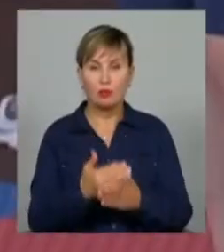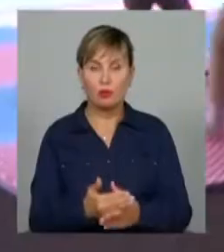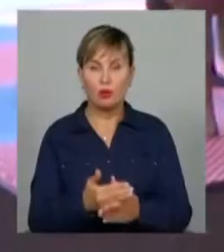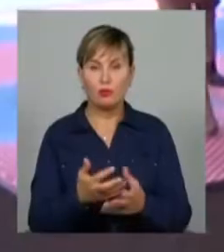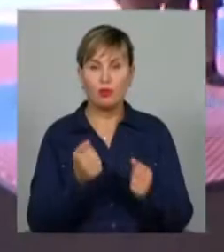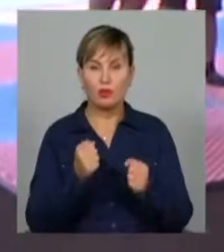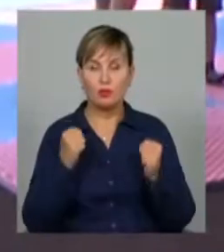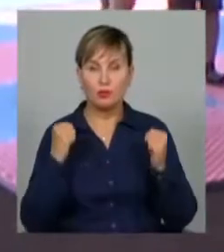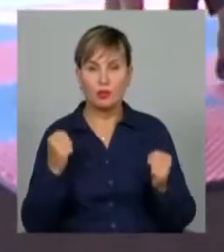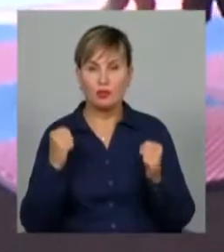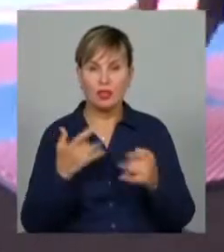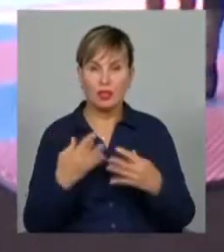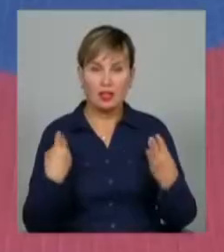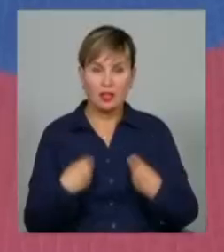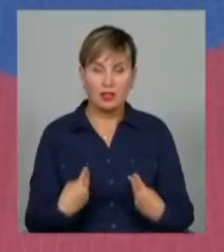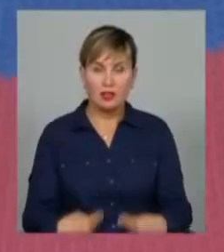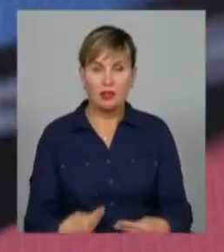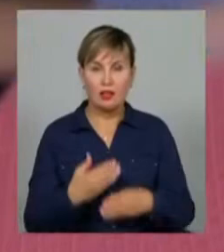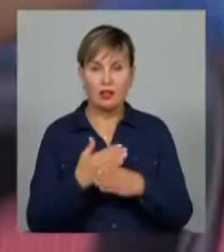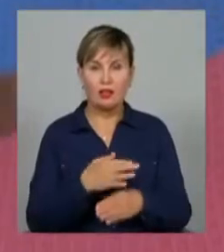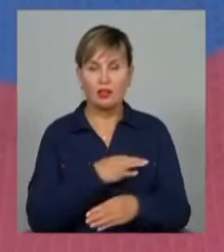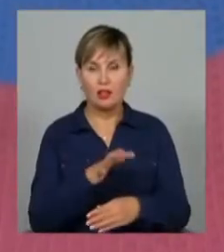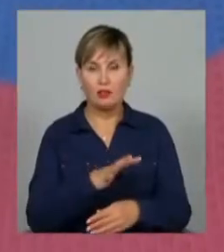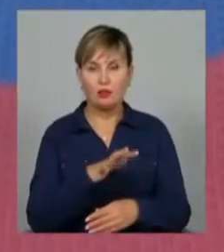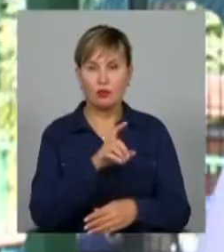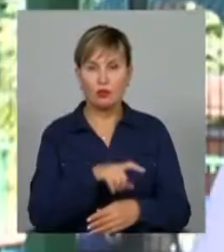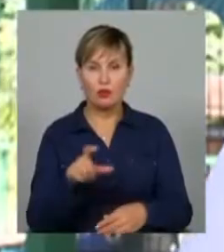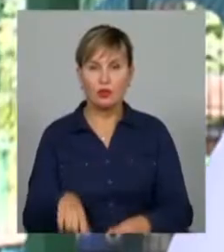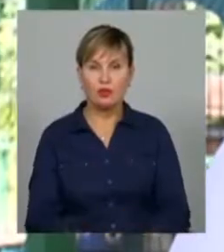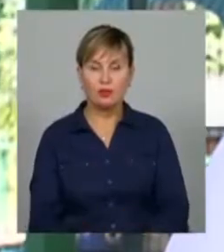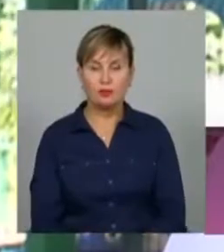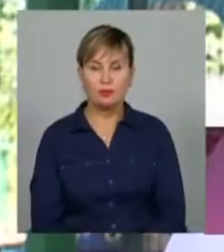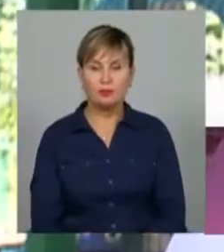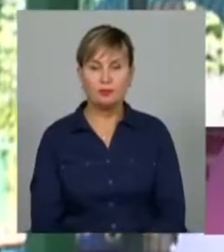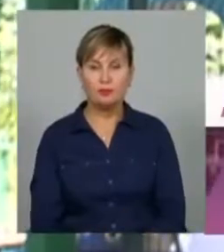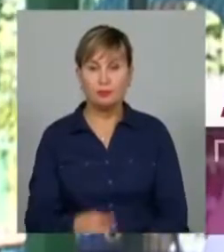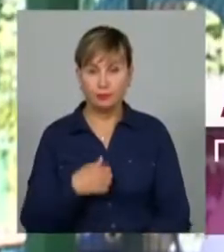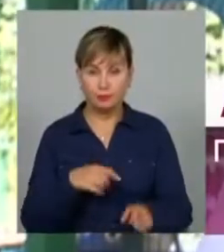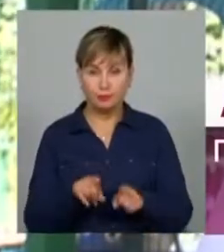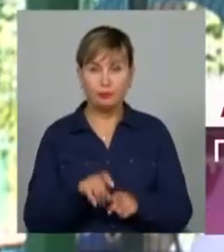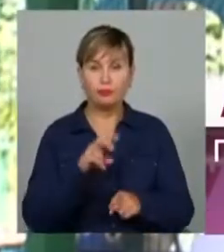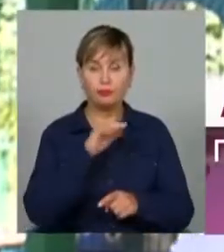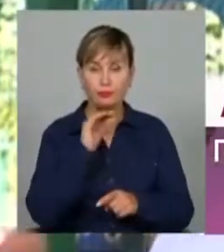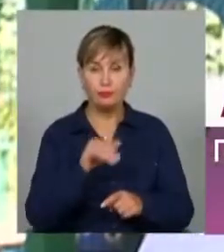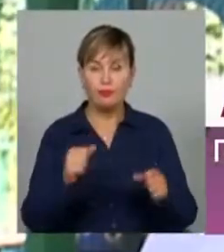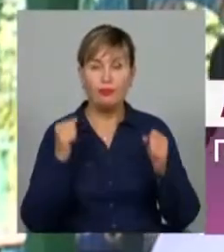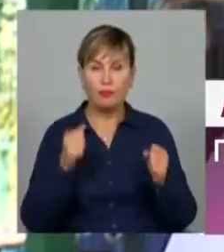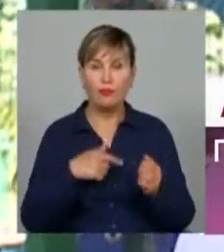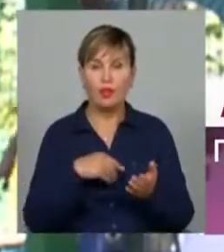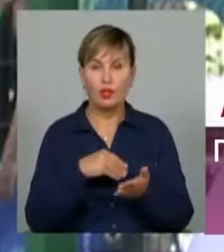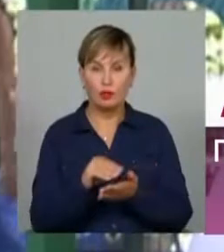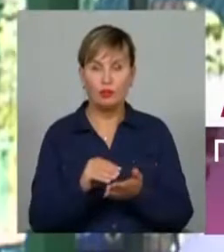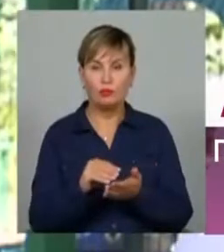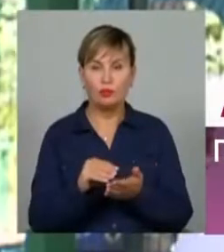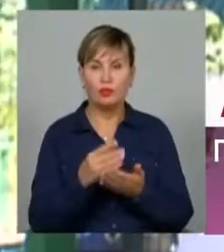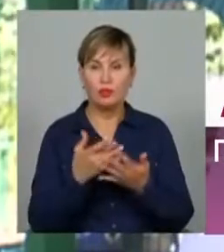приобретении спортивного инвентаря оказывают неравнодушные меценаты. Я тоже как профессиональный спортсмен мы закупили